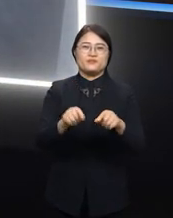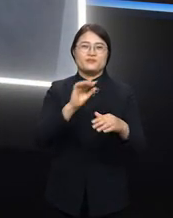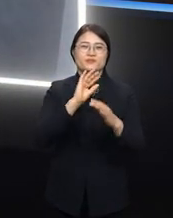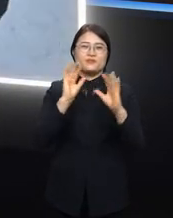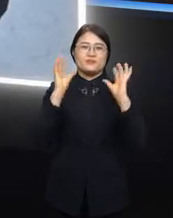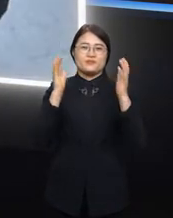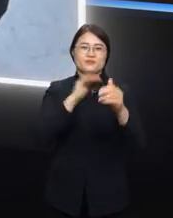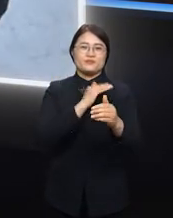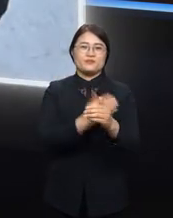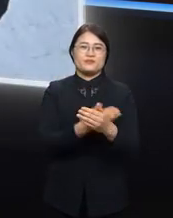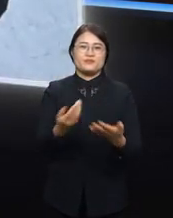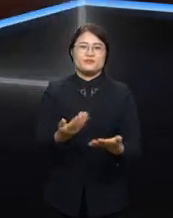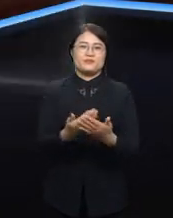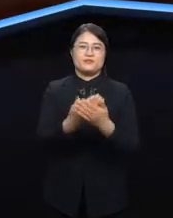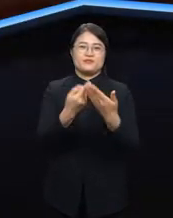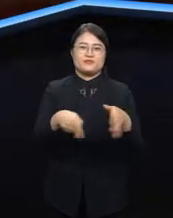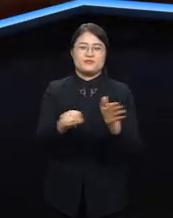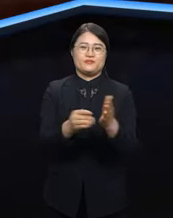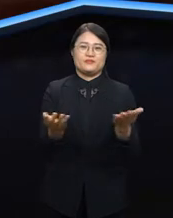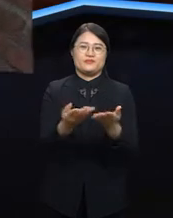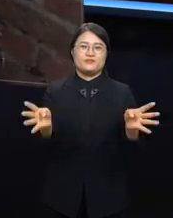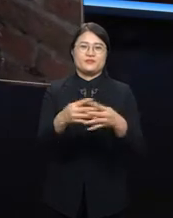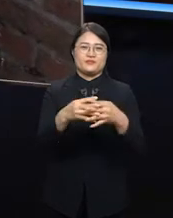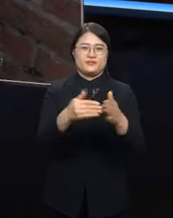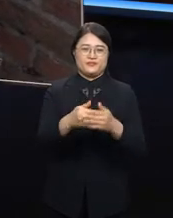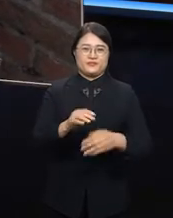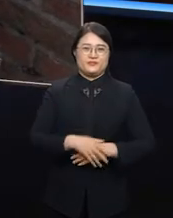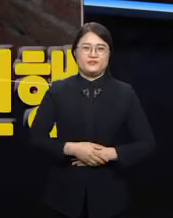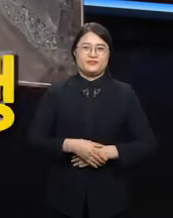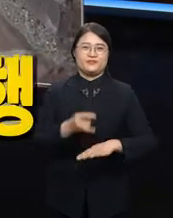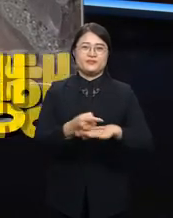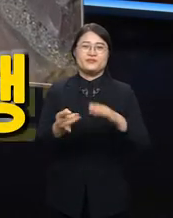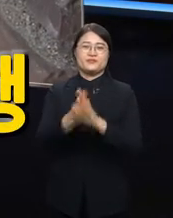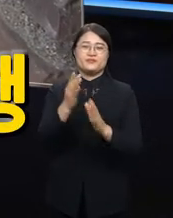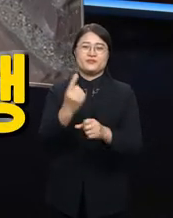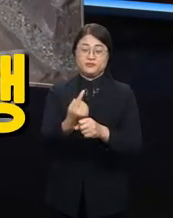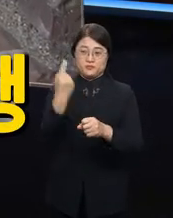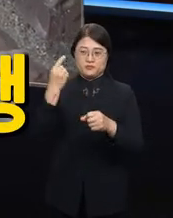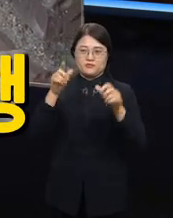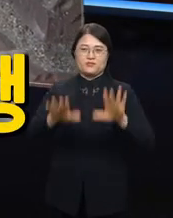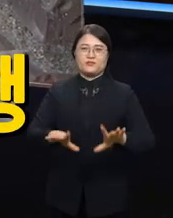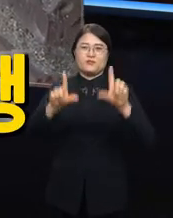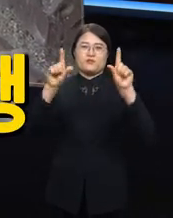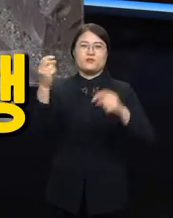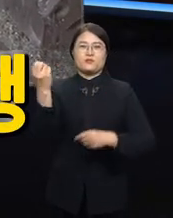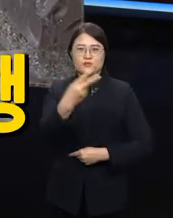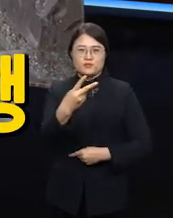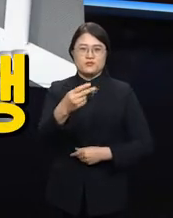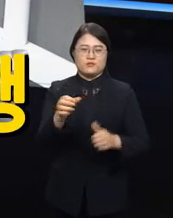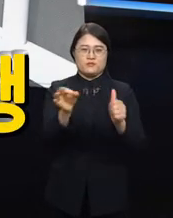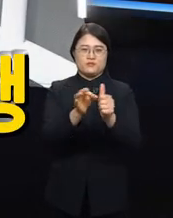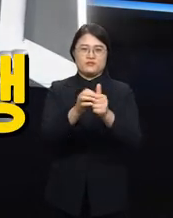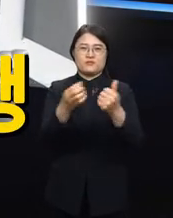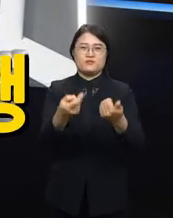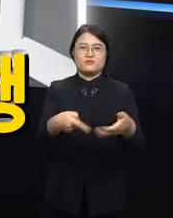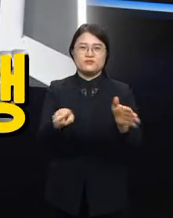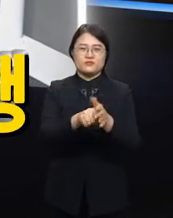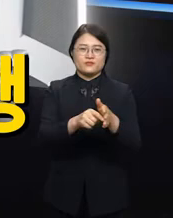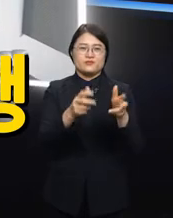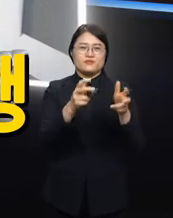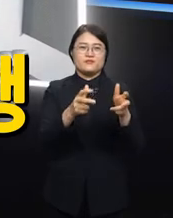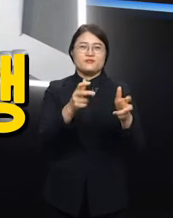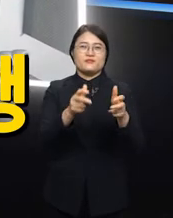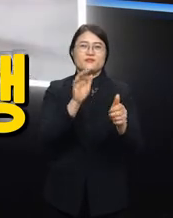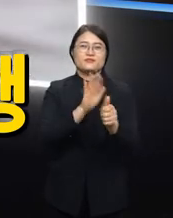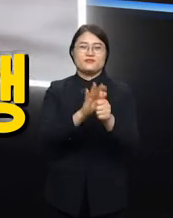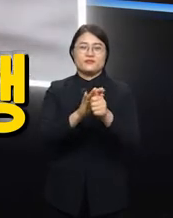증진을 위한 업무 협약을 체결했습니다. 의왕시는 지난해에 이어 올해에도 관내 저소득 주거